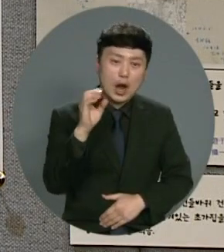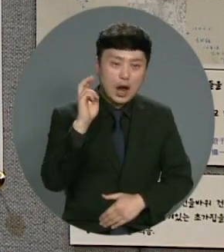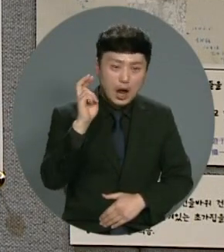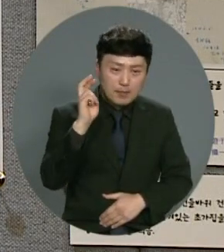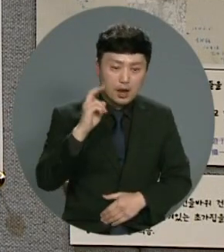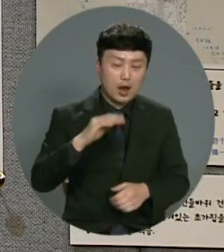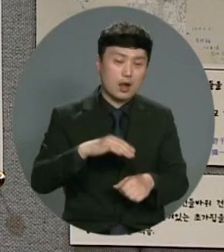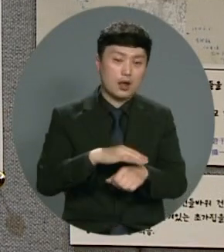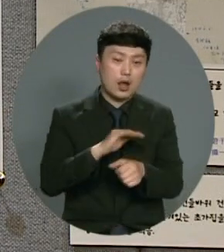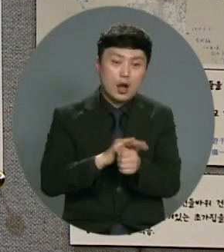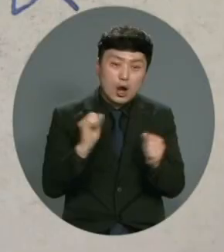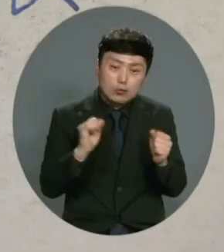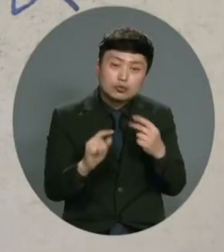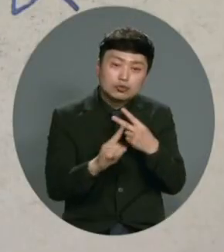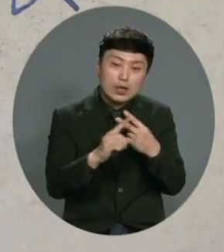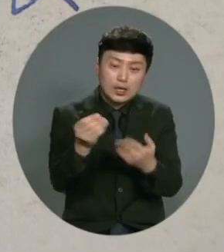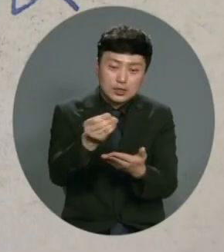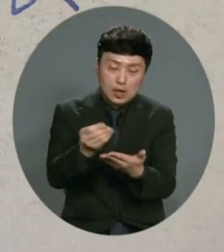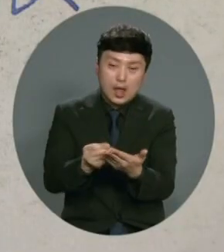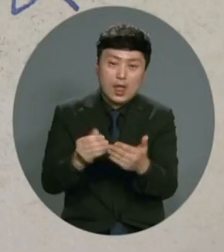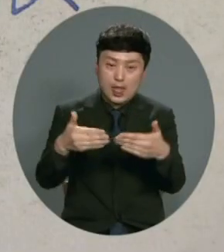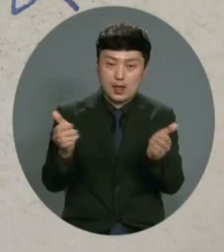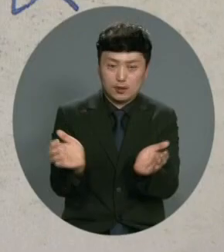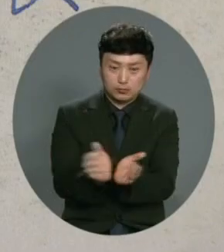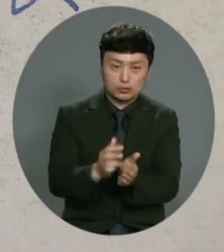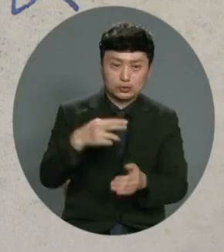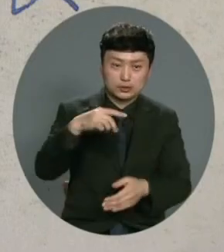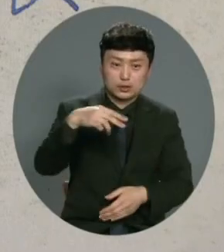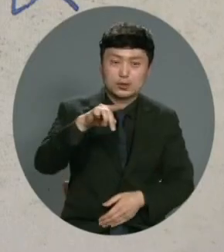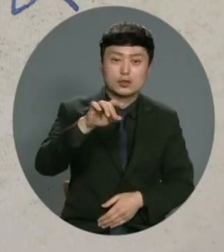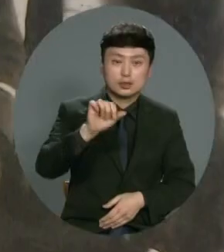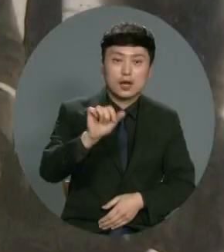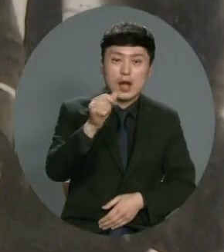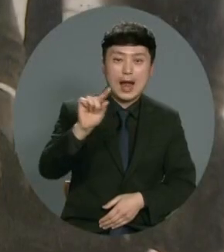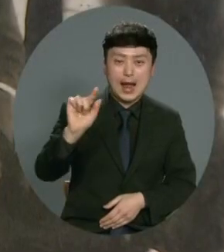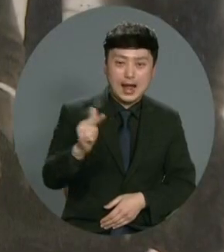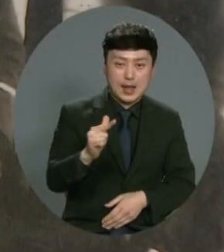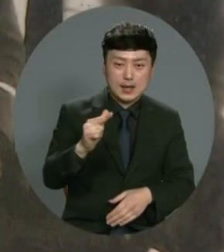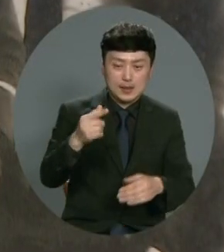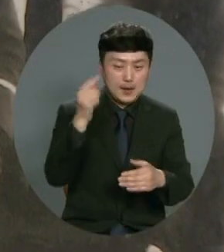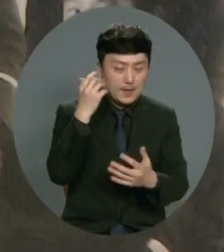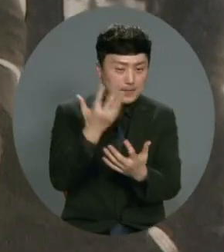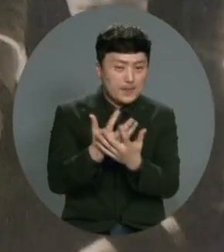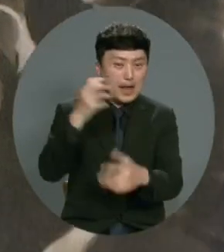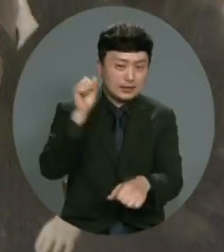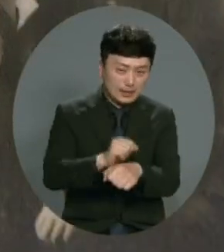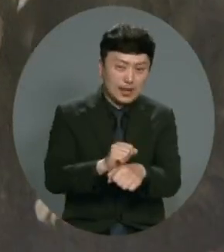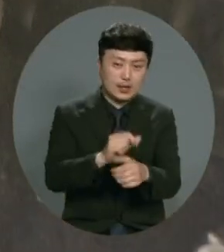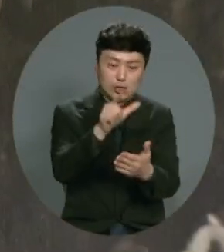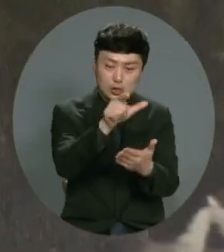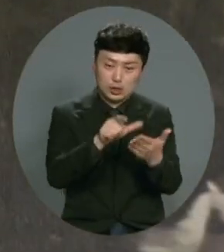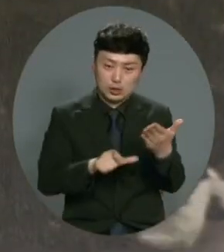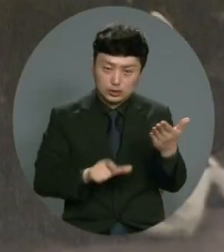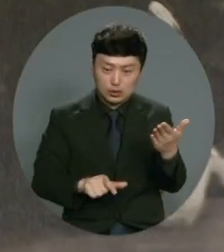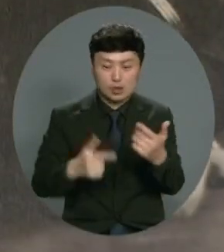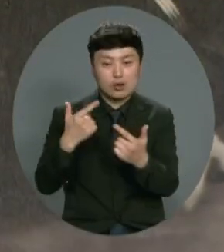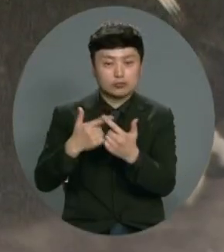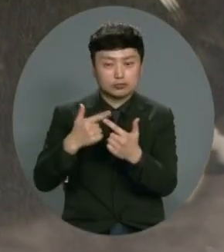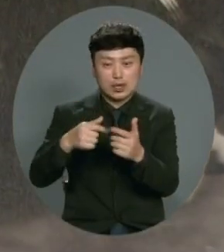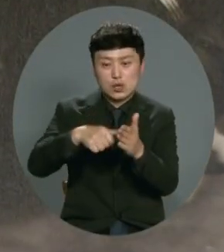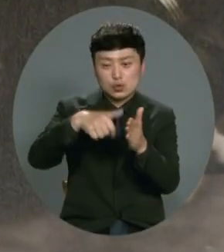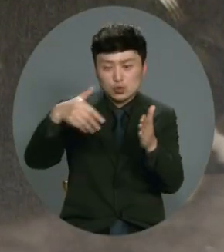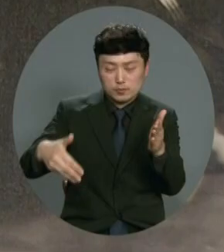경북중학교 시절 서예부 서정안 군의 글씨가 가장 뛰어나다는 설명도 남아 있는데 실제 부산의